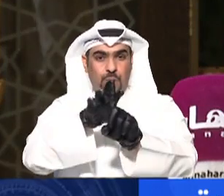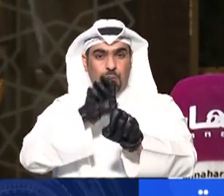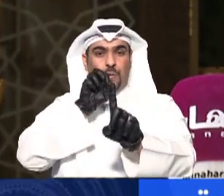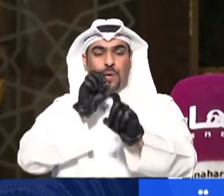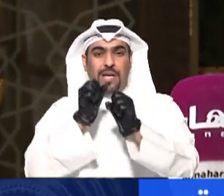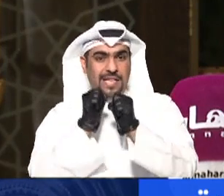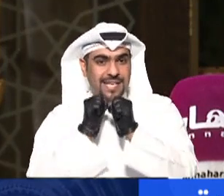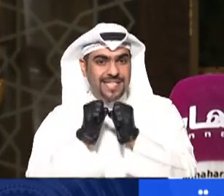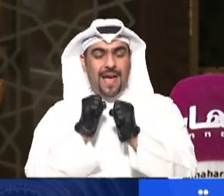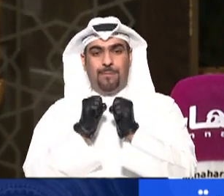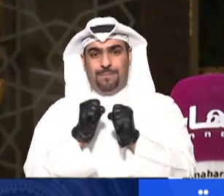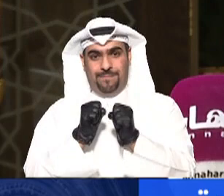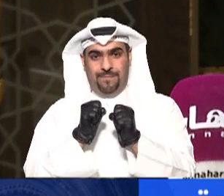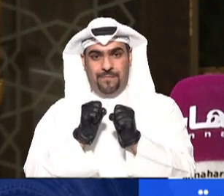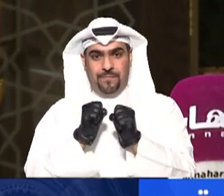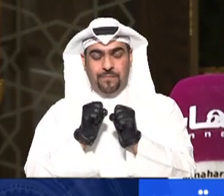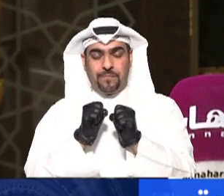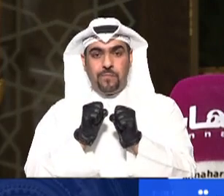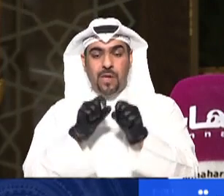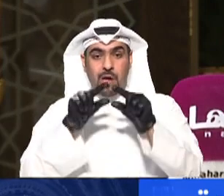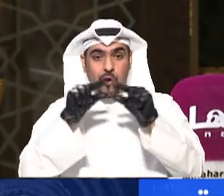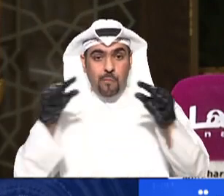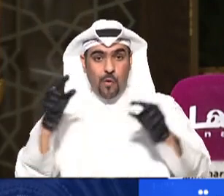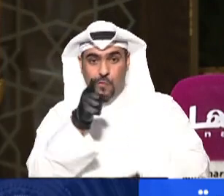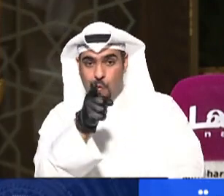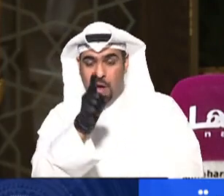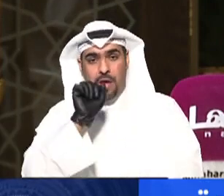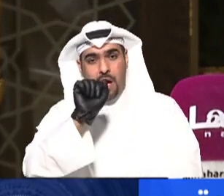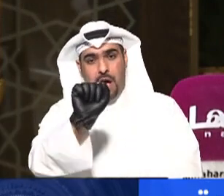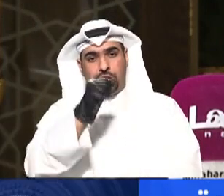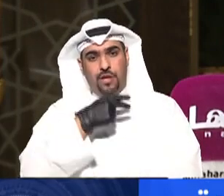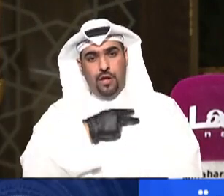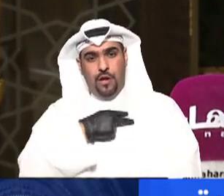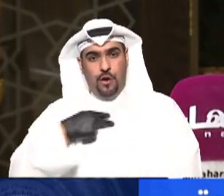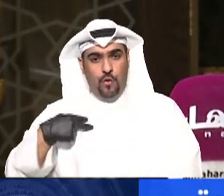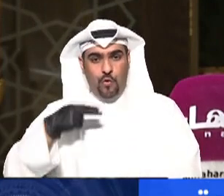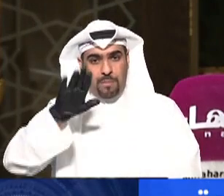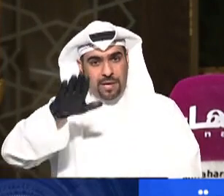الحكومة وتقديرها في هذا الموضوع. بالنسبة لنا غدا